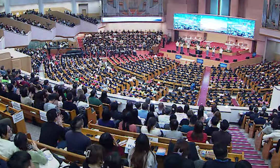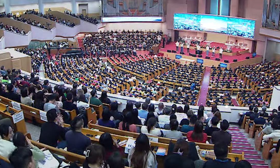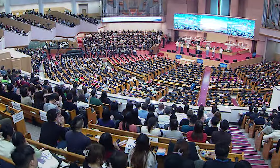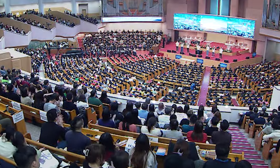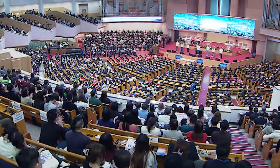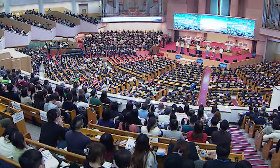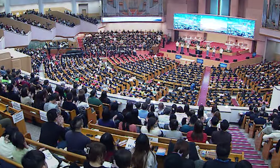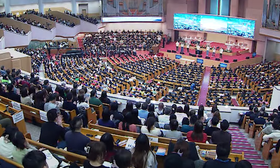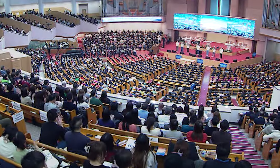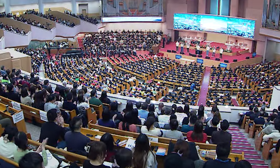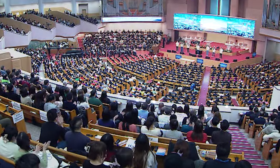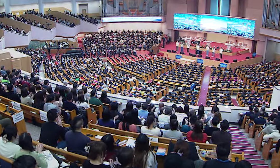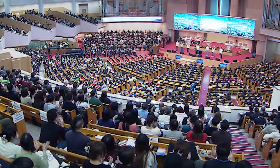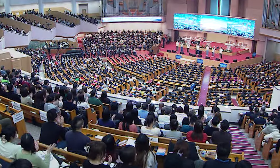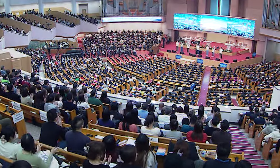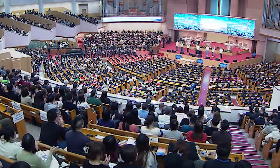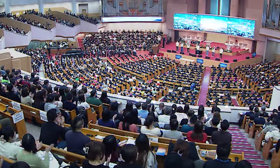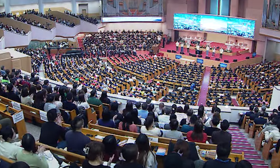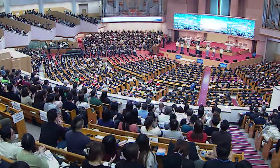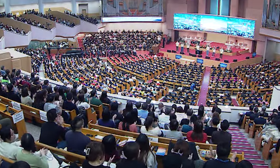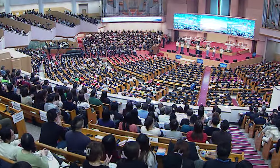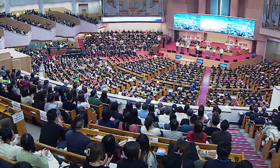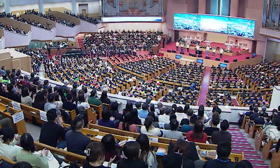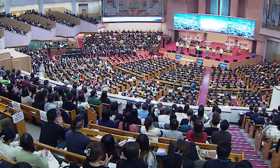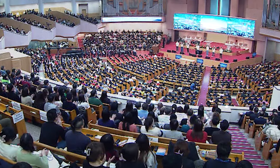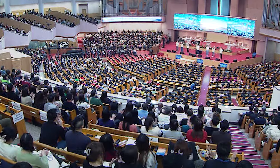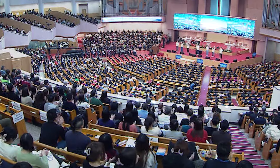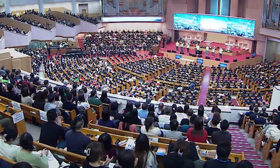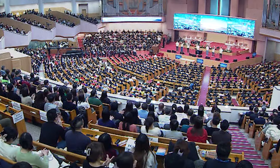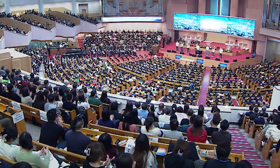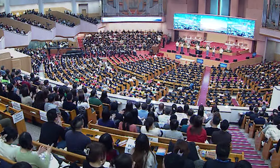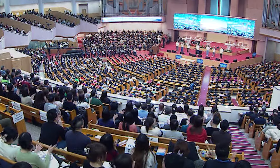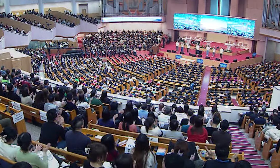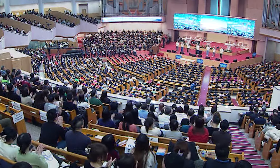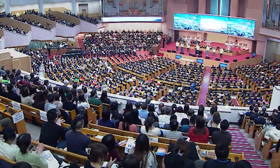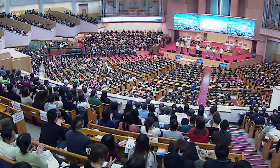우리 소망이 되신 나의 전부이신 주님만 고백합니다.